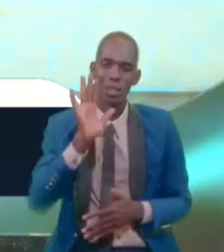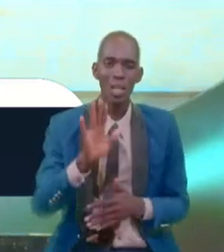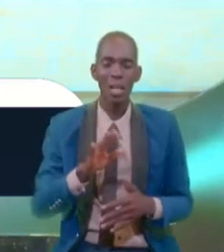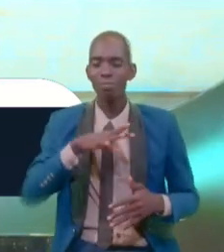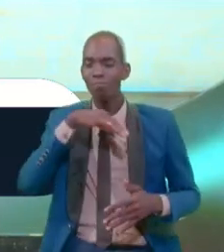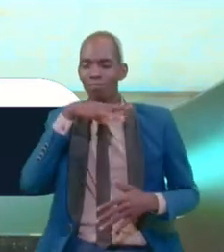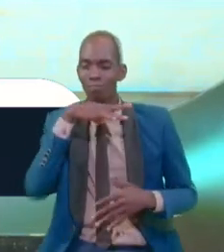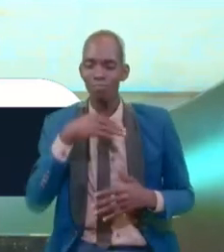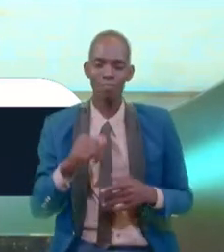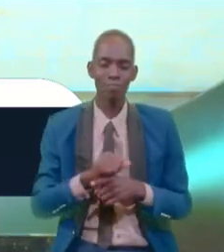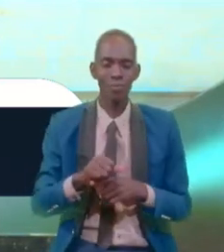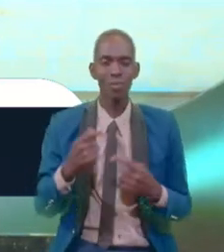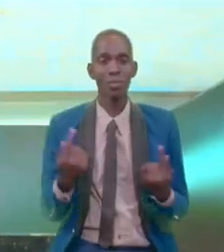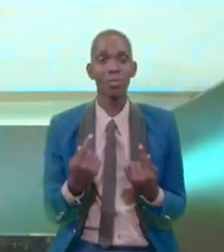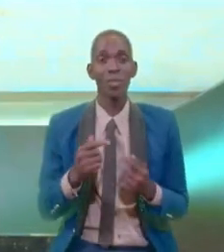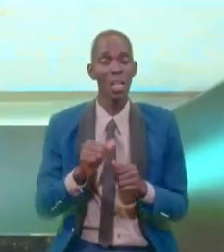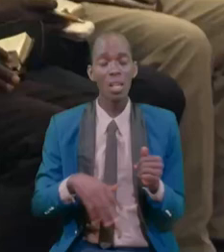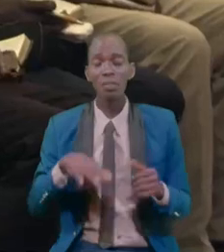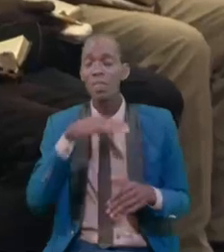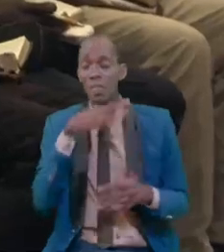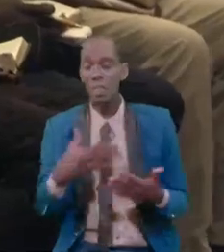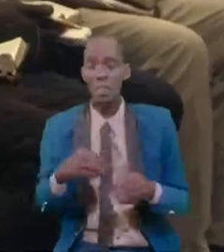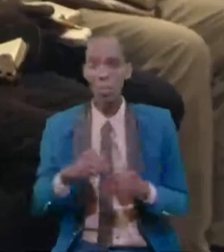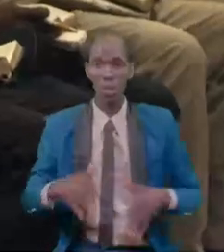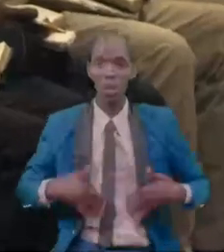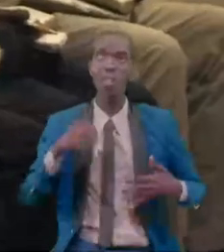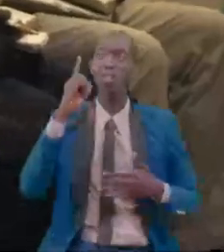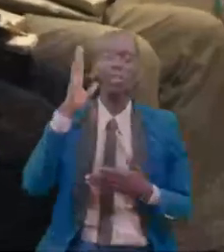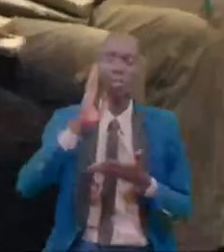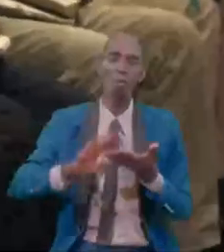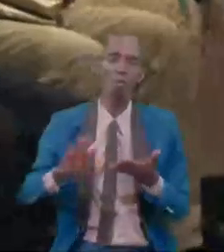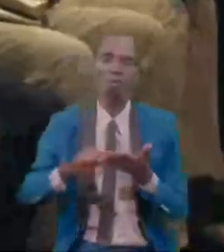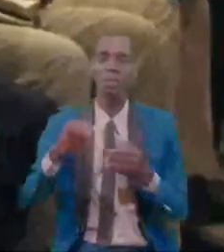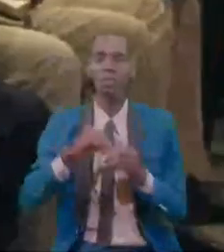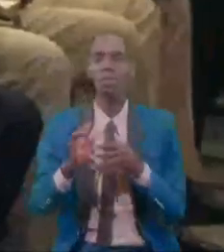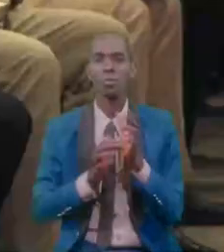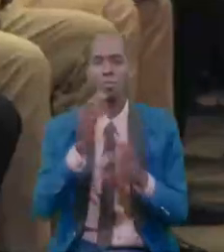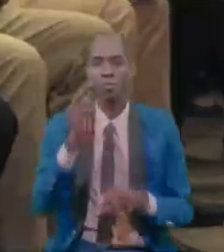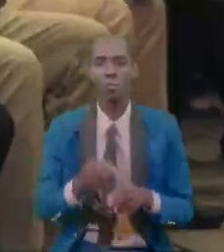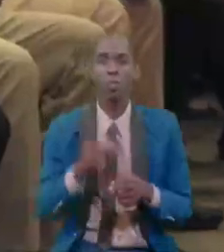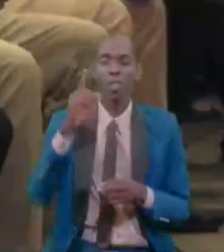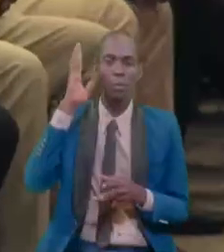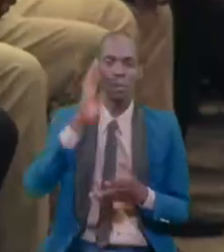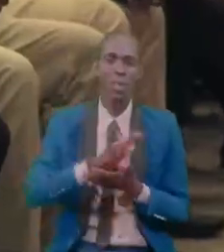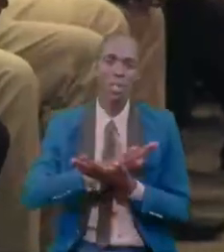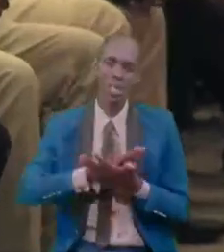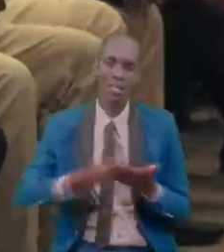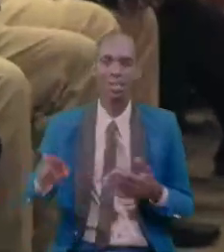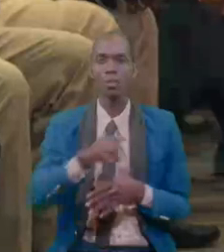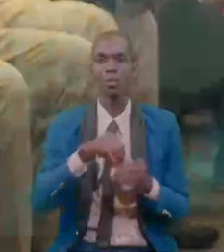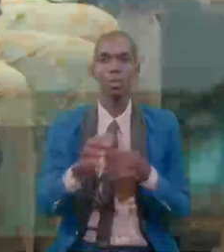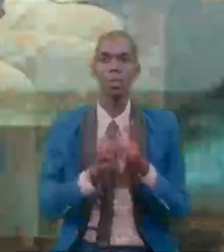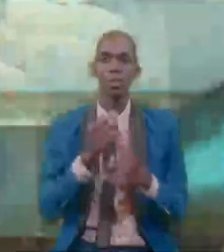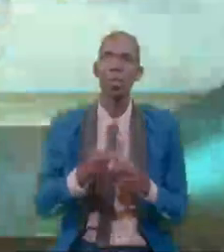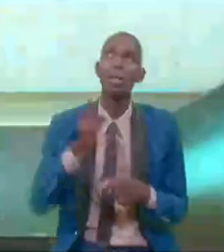de Dieu, toute iniquité dans votre vie, le Seigneur les pardonnera. Il